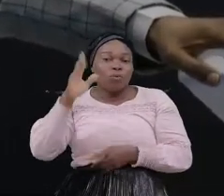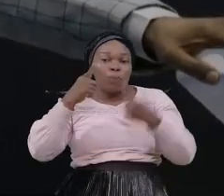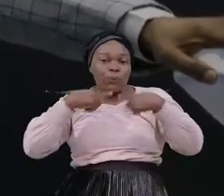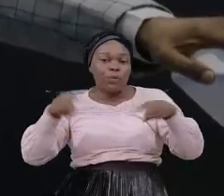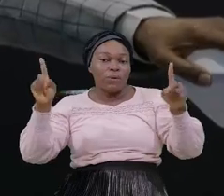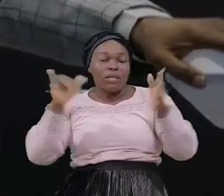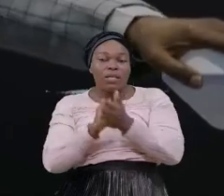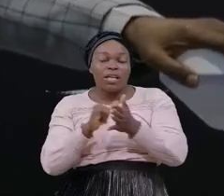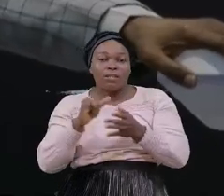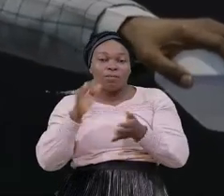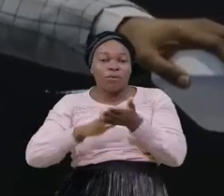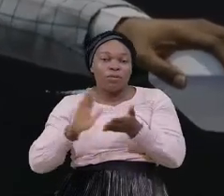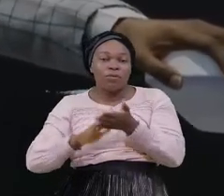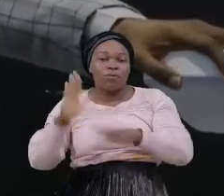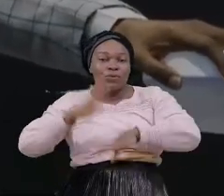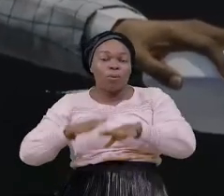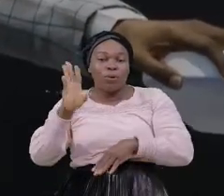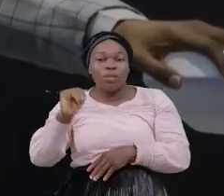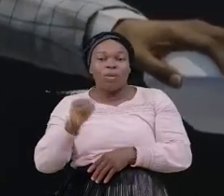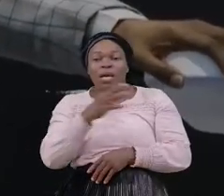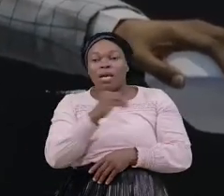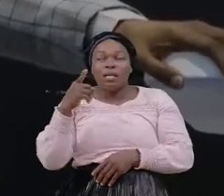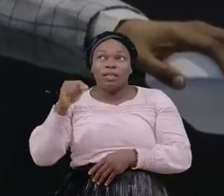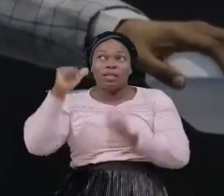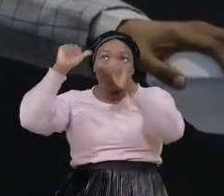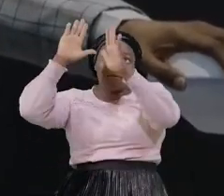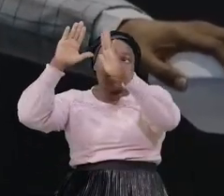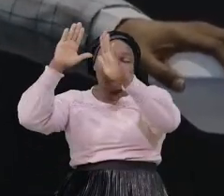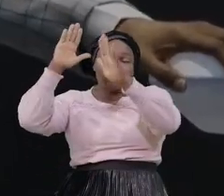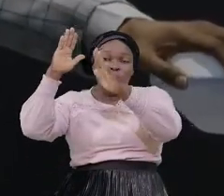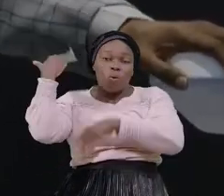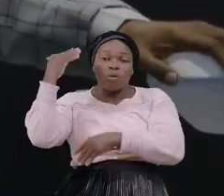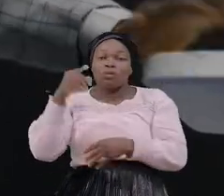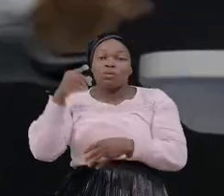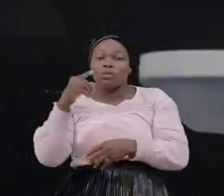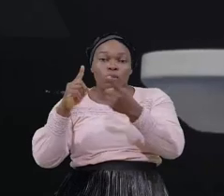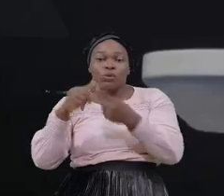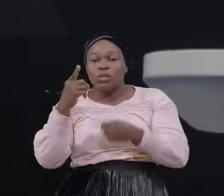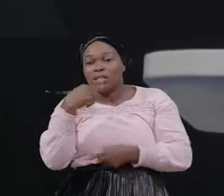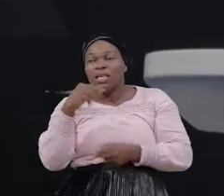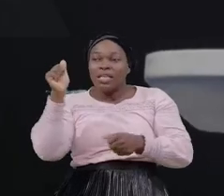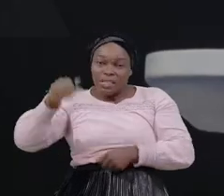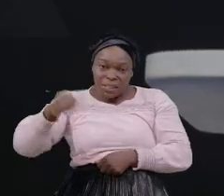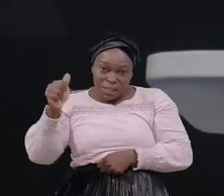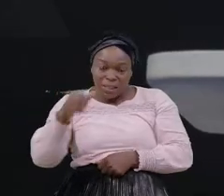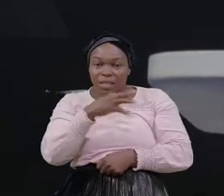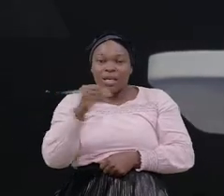le pardon sur lui, et le Père va dire oui. Donc